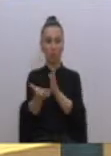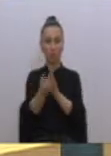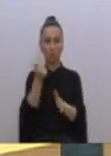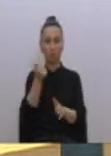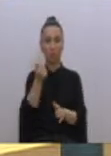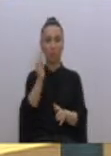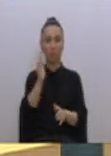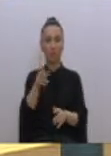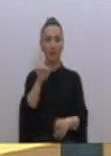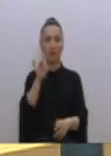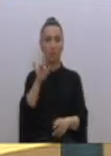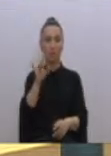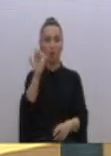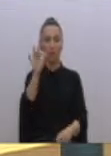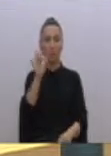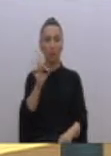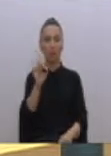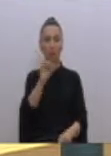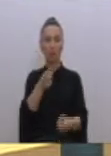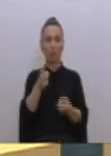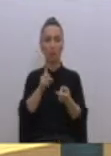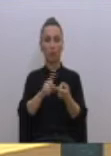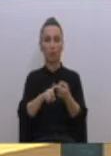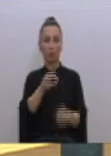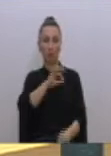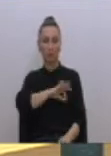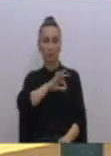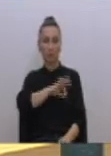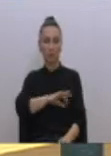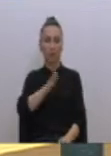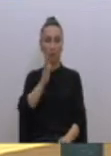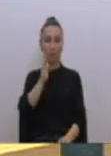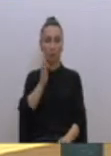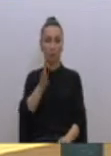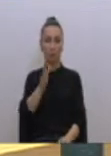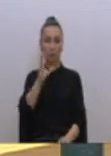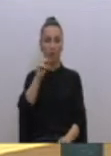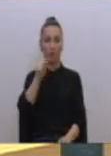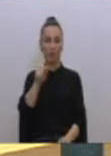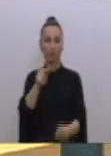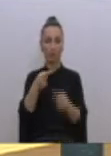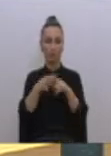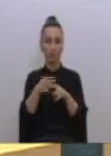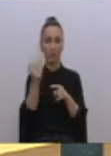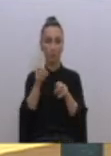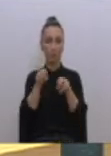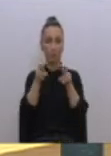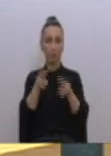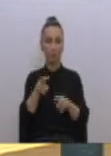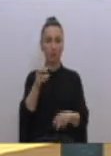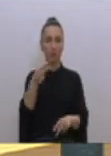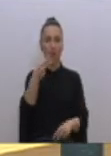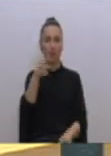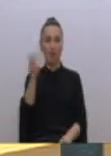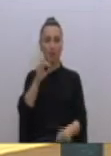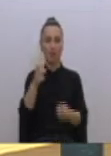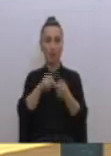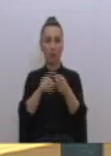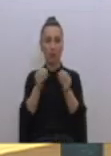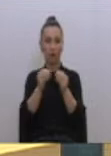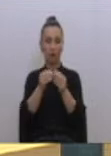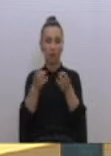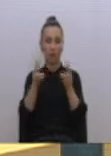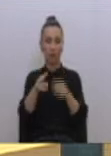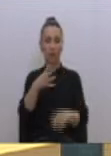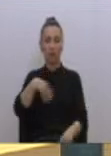ჩამოსარიცხი, ნაცვლად ლიბორისა საპროცესო განაკვეთის დასაცვლელად გამოყენებული იქნება soft mechanism-ი, რაც შეეხება ევროს ნაცვლად შევაუცვლელი და შევინაიდან